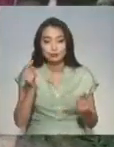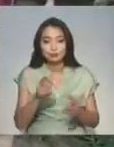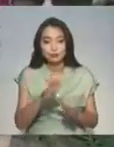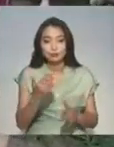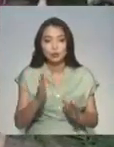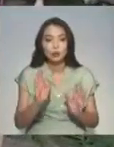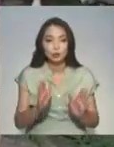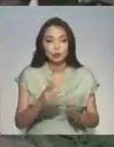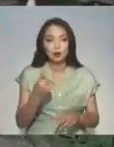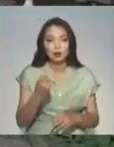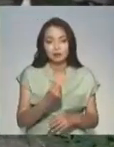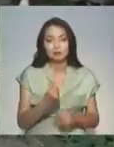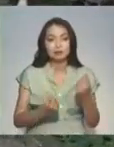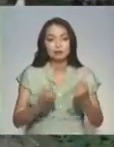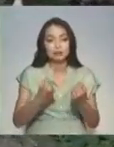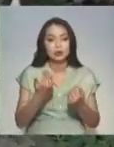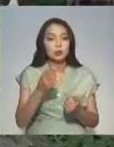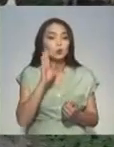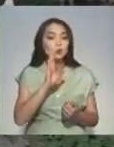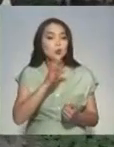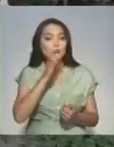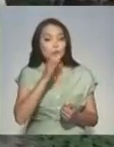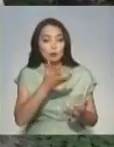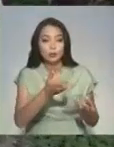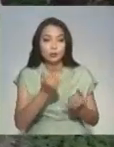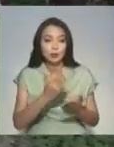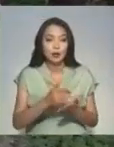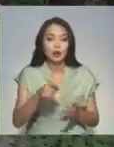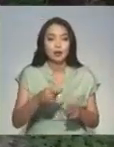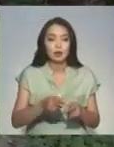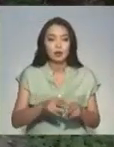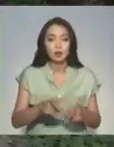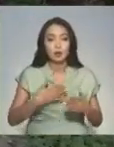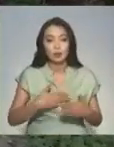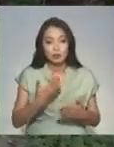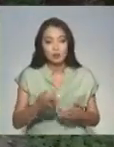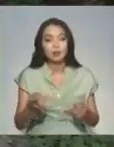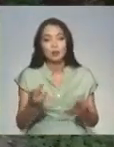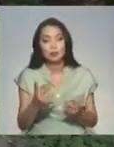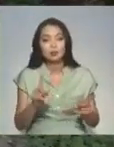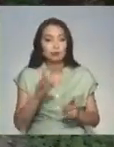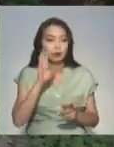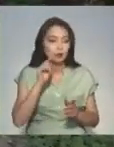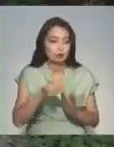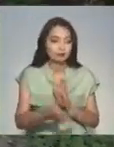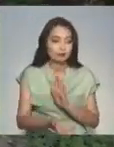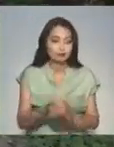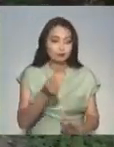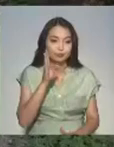көлікпен аптасына бір рет тіршілік нәрі әкелінеді. Мына жерге құйылады. Тұрғындар осы жерден керегін тасып ішеді.